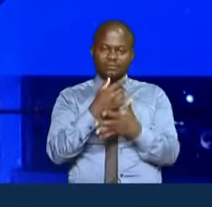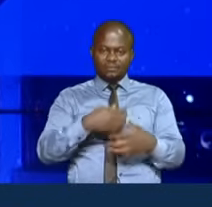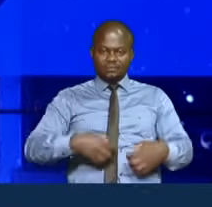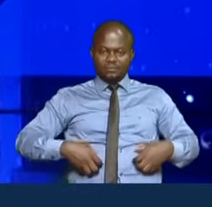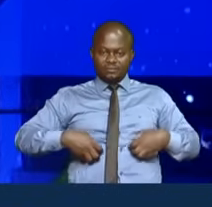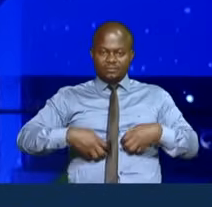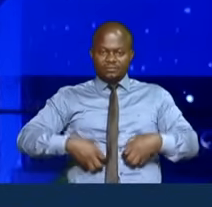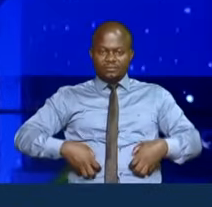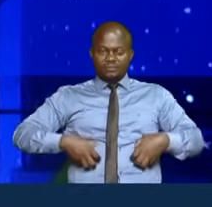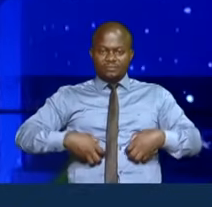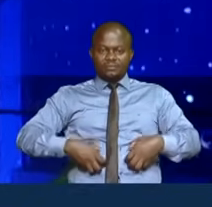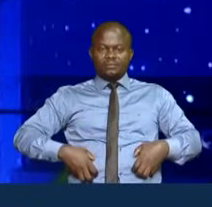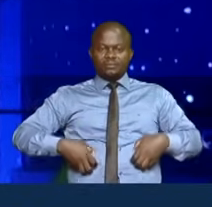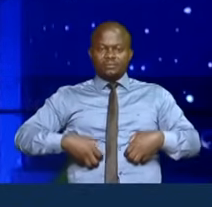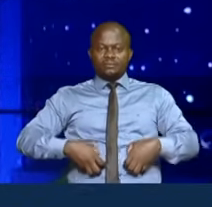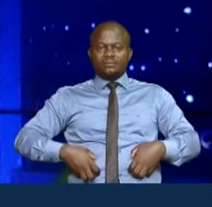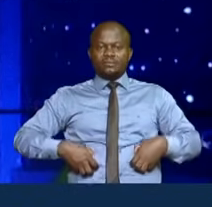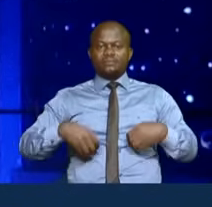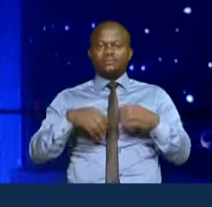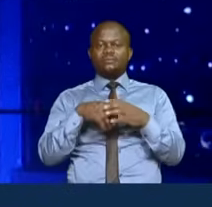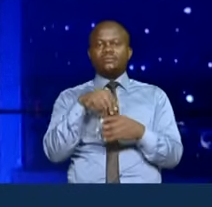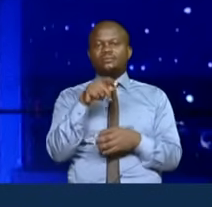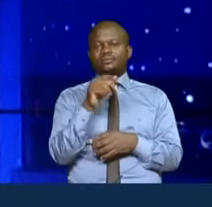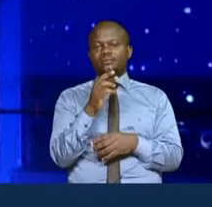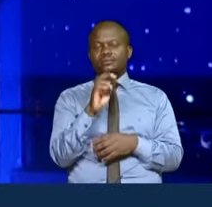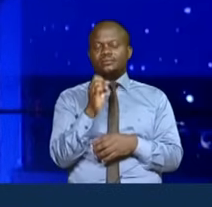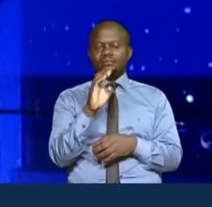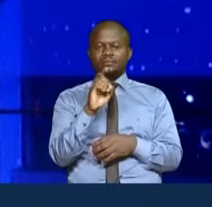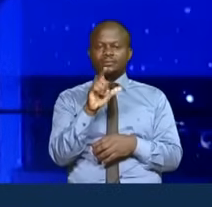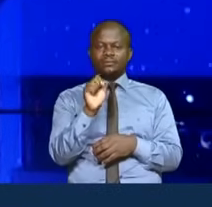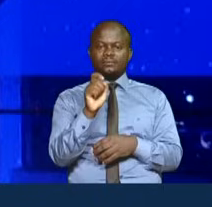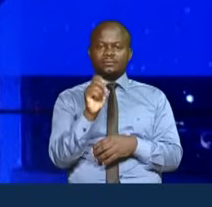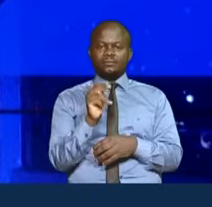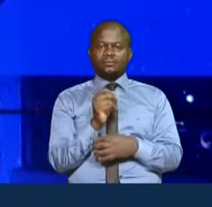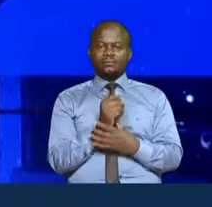indwara. Reka tubibaze Isa na Pierre Celestin Gatarayiha.